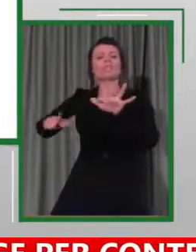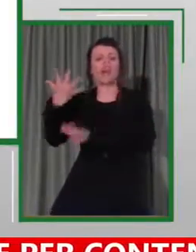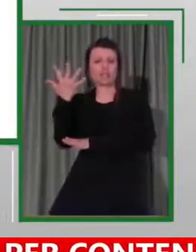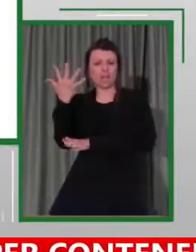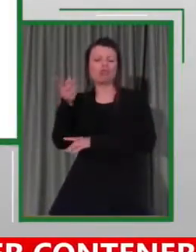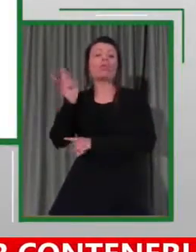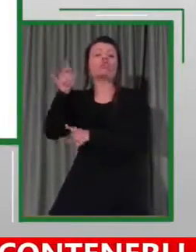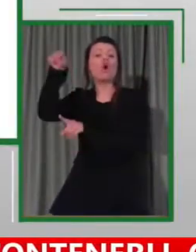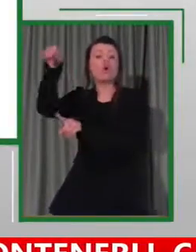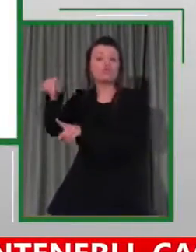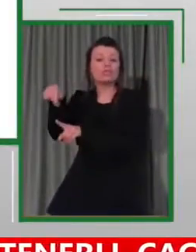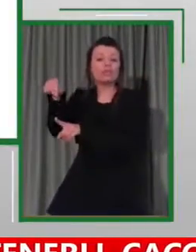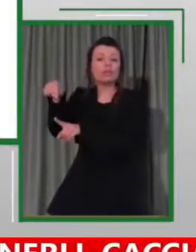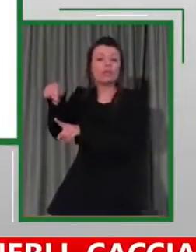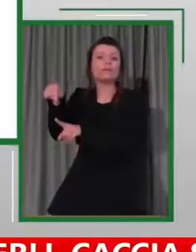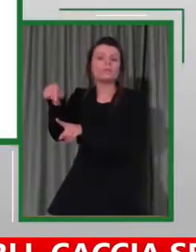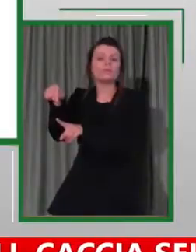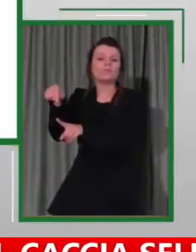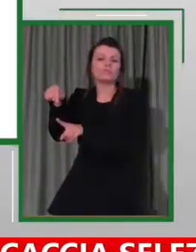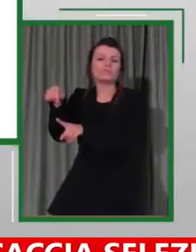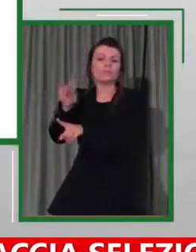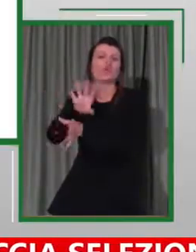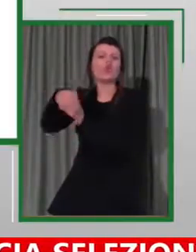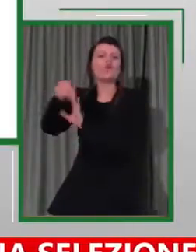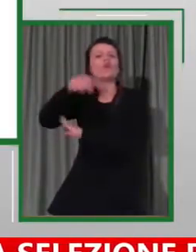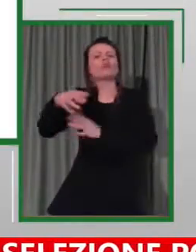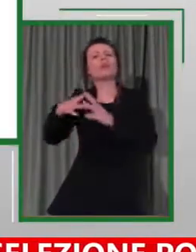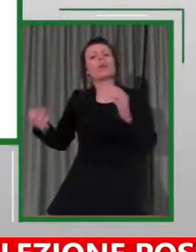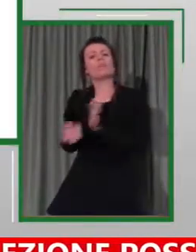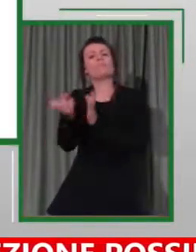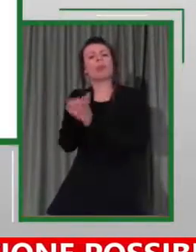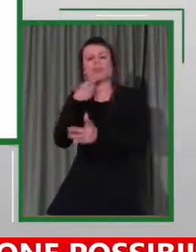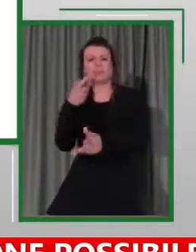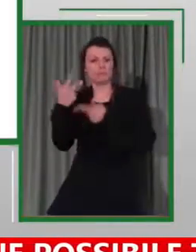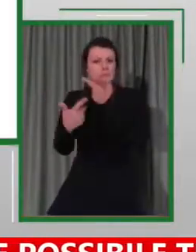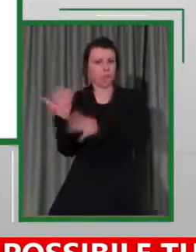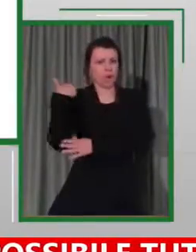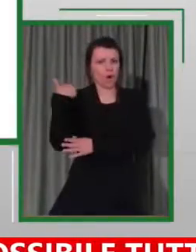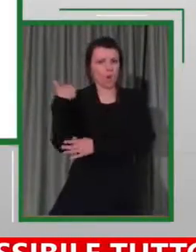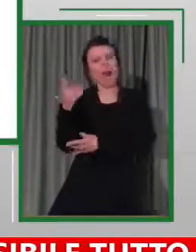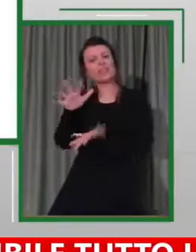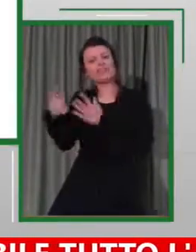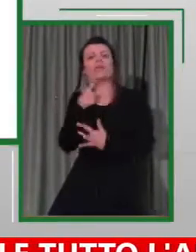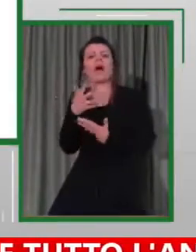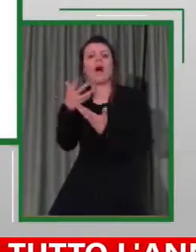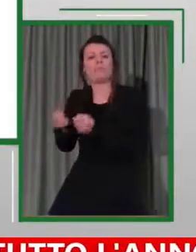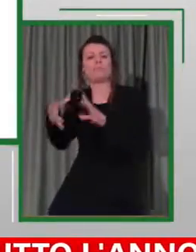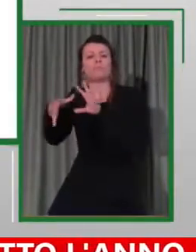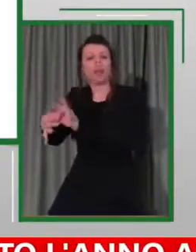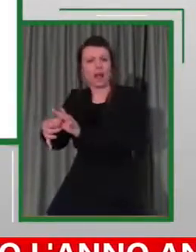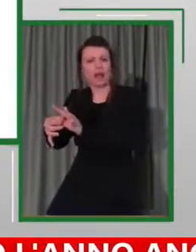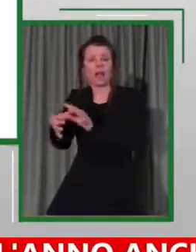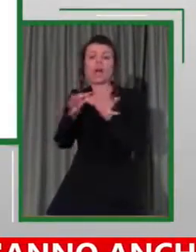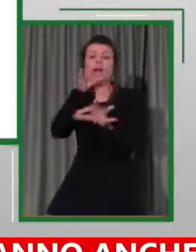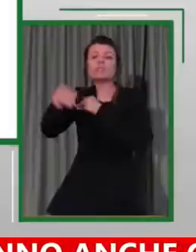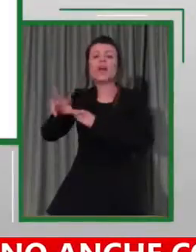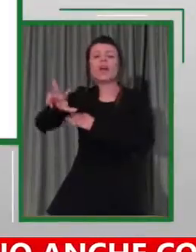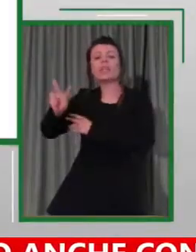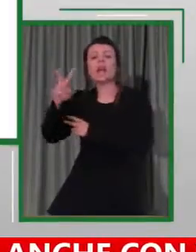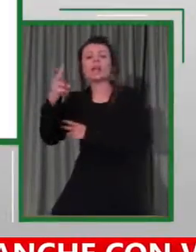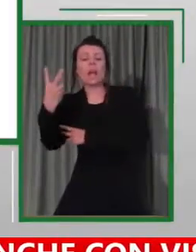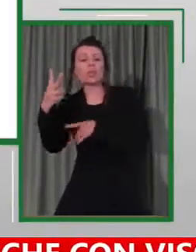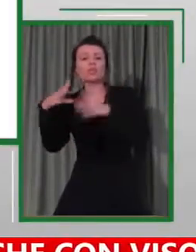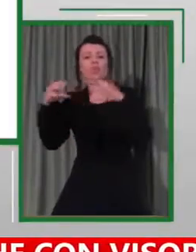imprese, in questo caso, come dicevo, perché diventa una ricerca applicata, con 32 organismi